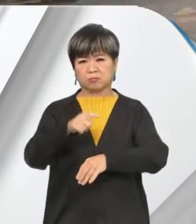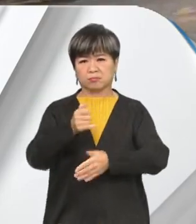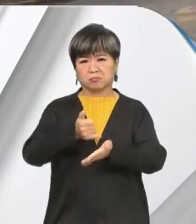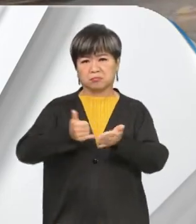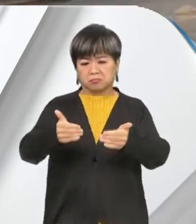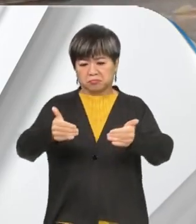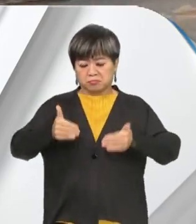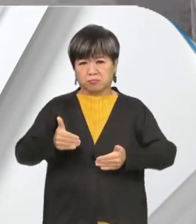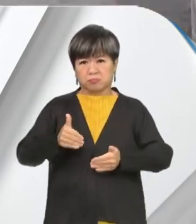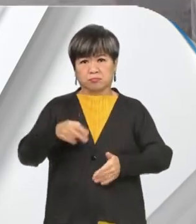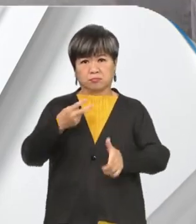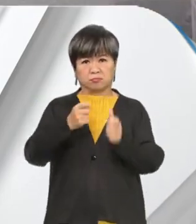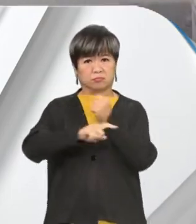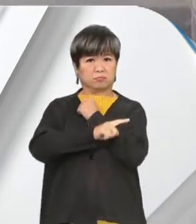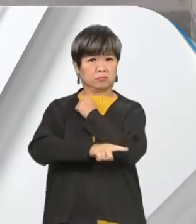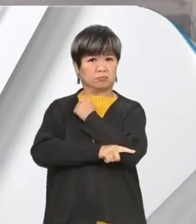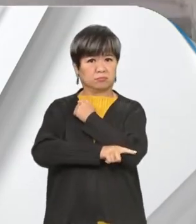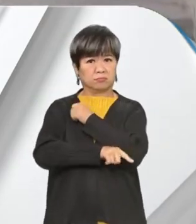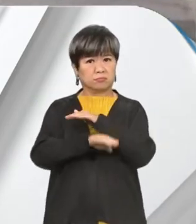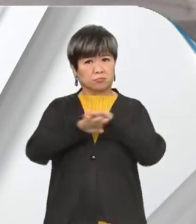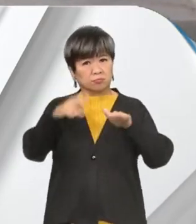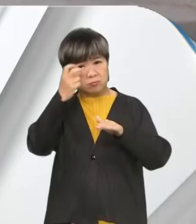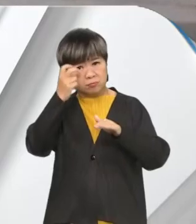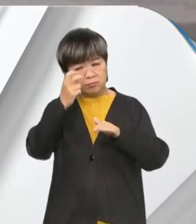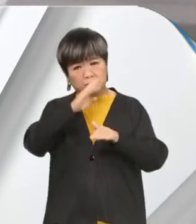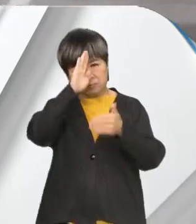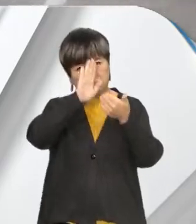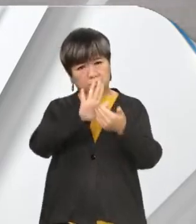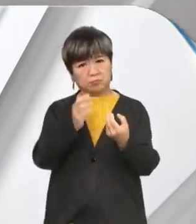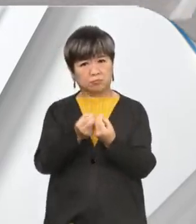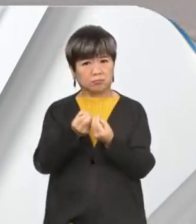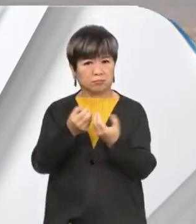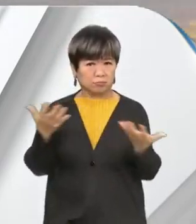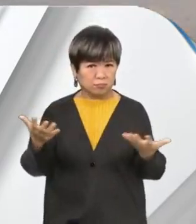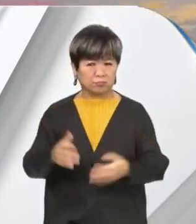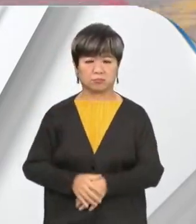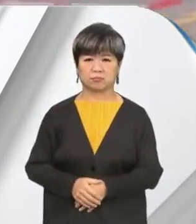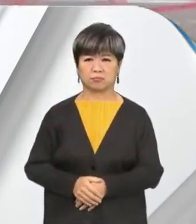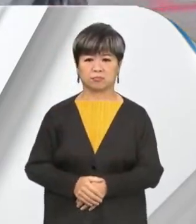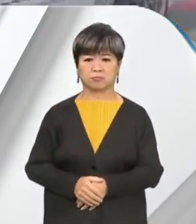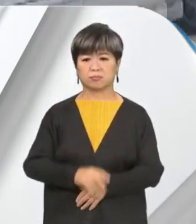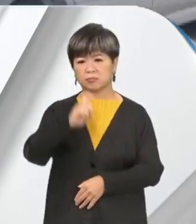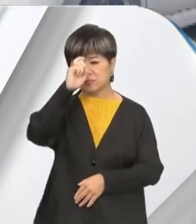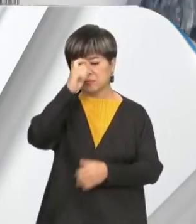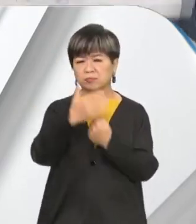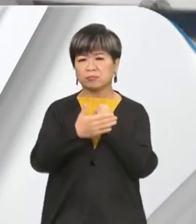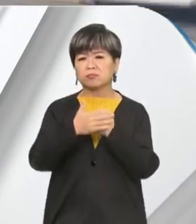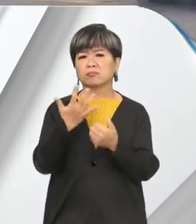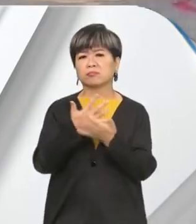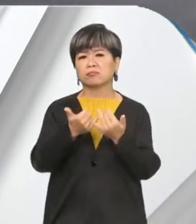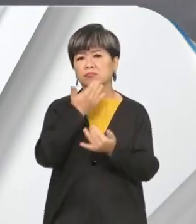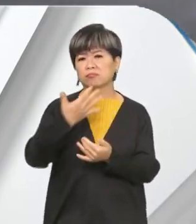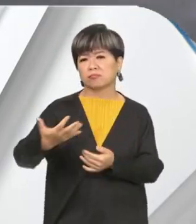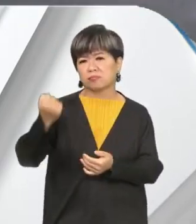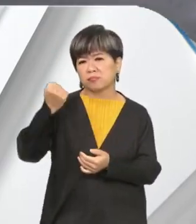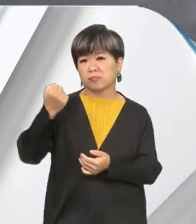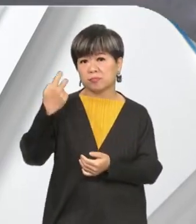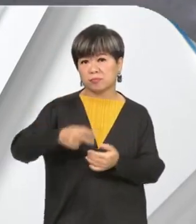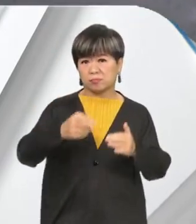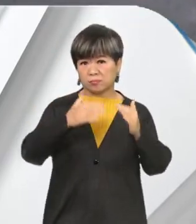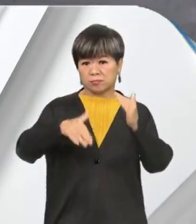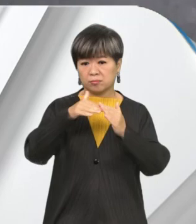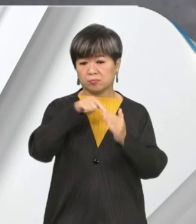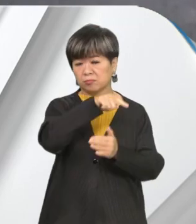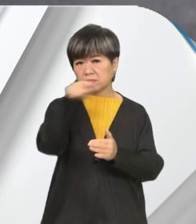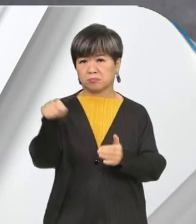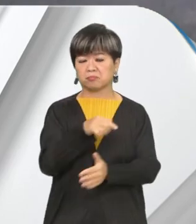对学校安全同防疫会造成问题。 我们当然要争取学生的权益跟校园的完